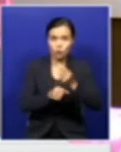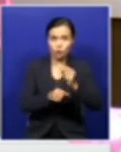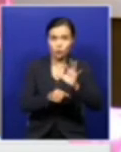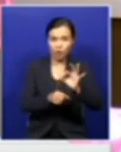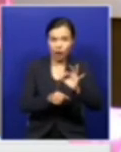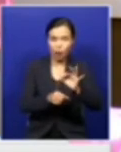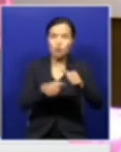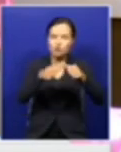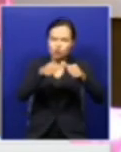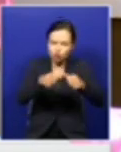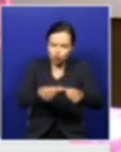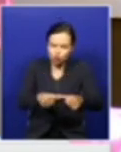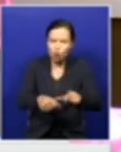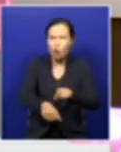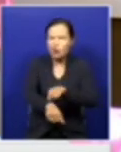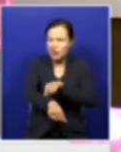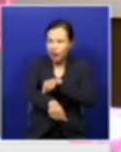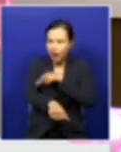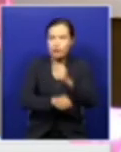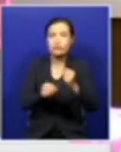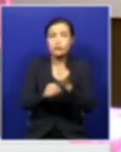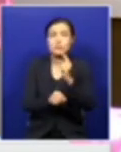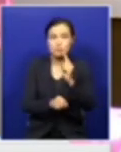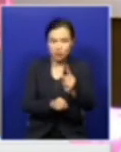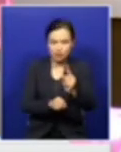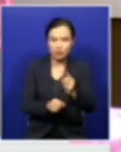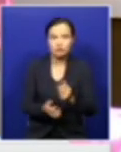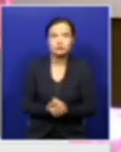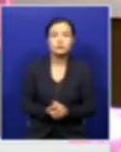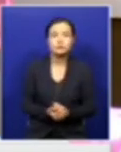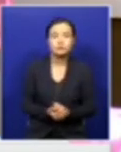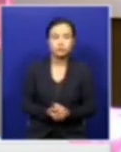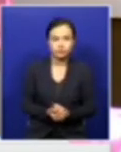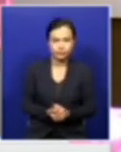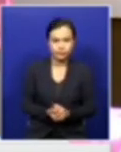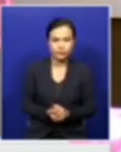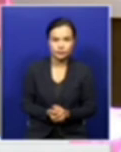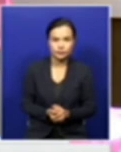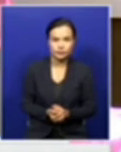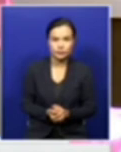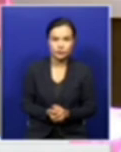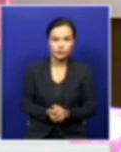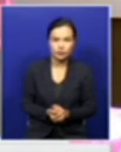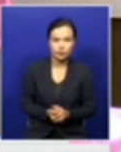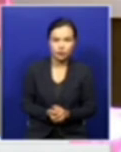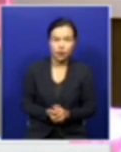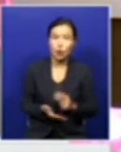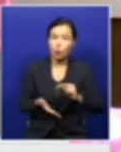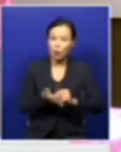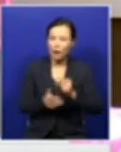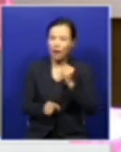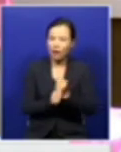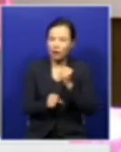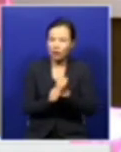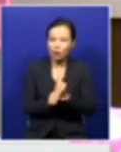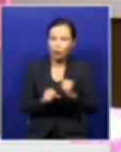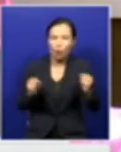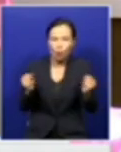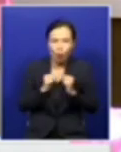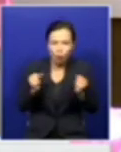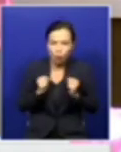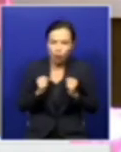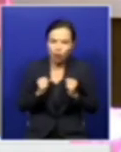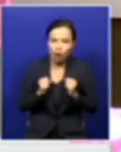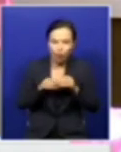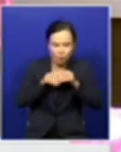ยู่กับเราแน่นอนไปอีก1ปีอย่าให้เขาทำอย่างนั้นเพียงเพราะความกลัวมันระบ